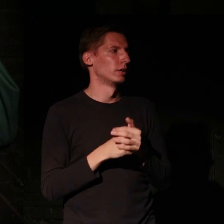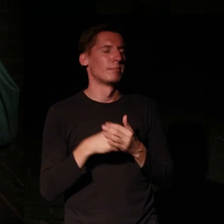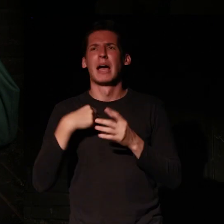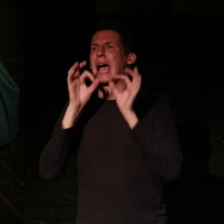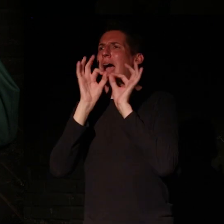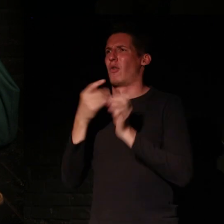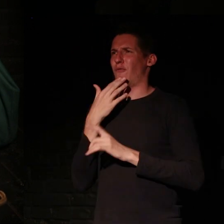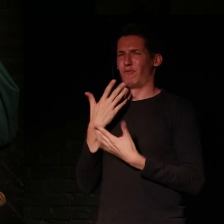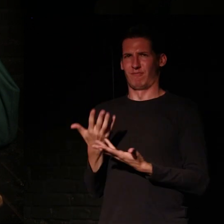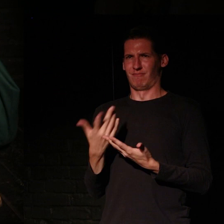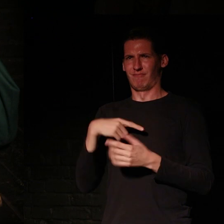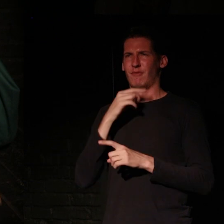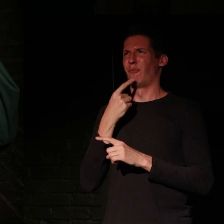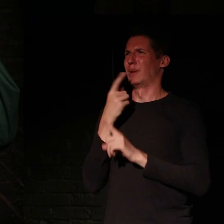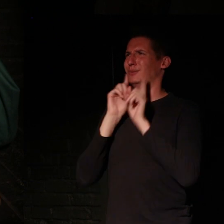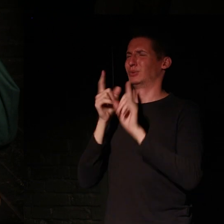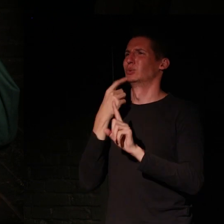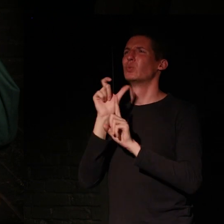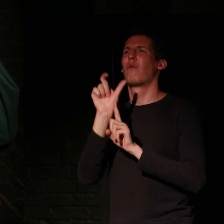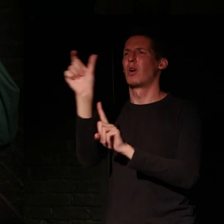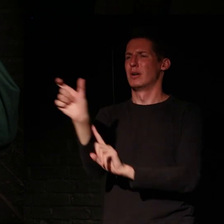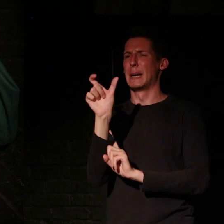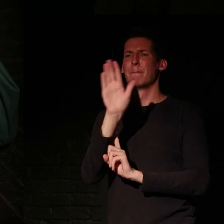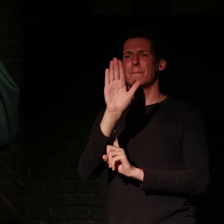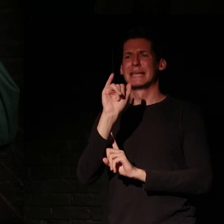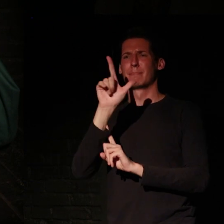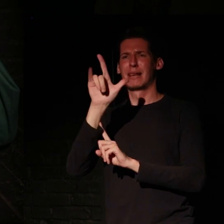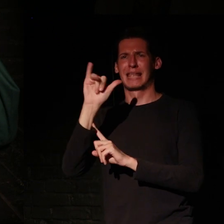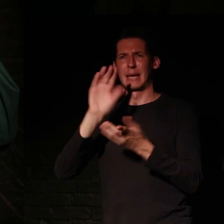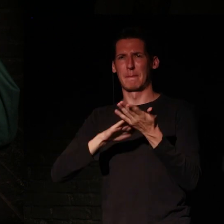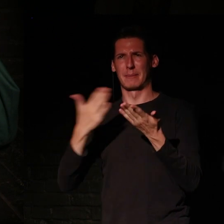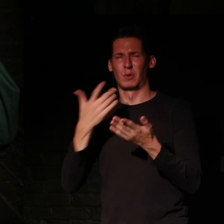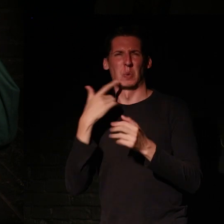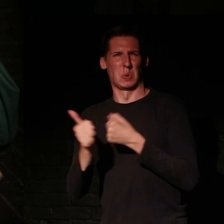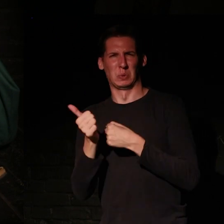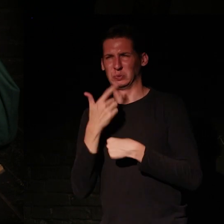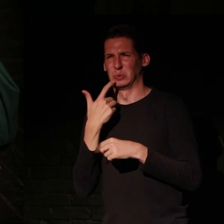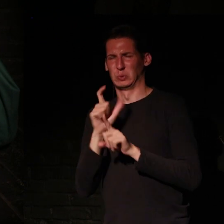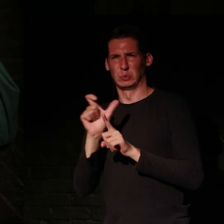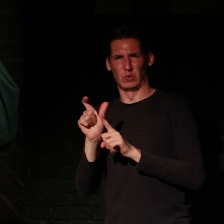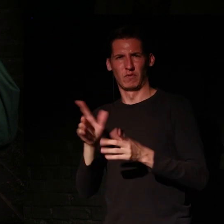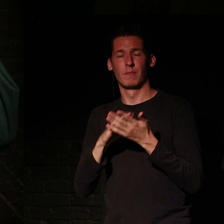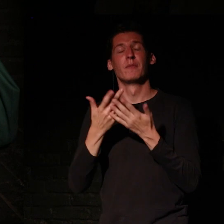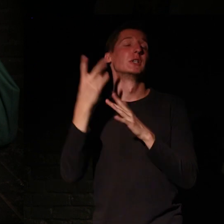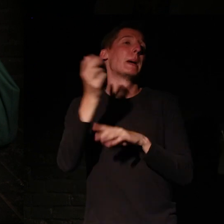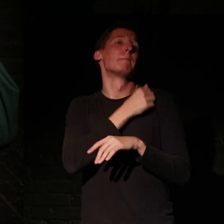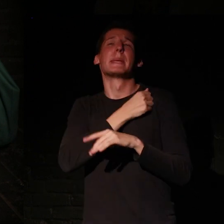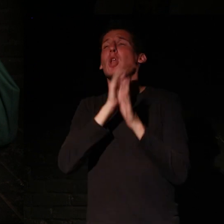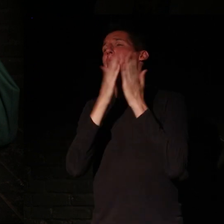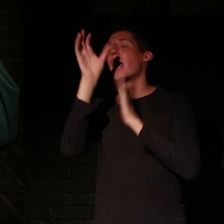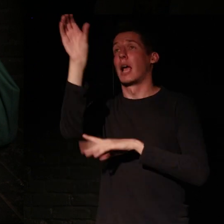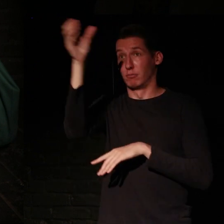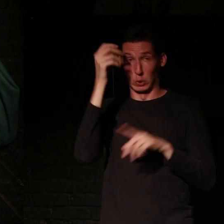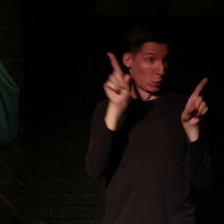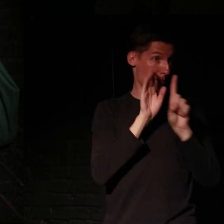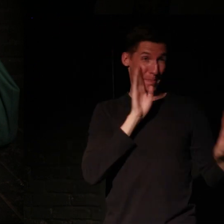mówimy? Co to jest Biblia? I czy jeżeli w katolickim domu na półce stoi Biblia, to jest to ta sama